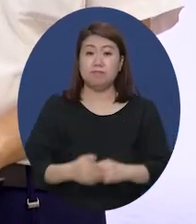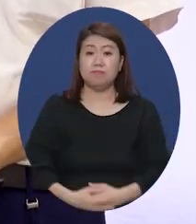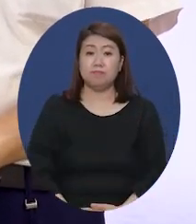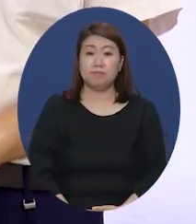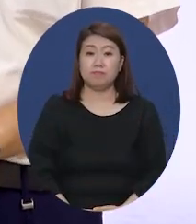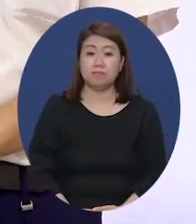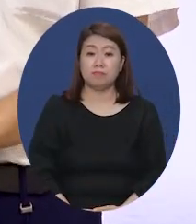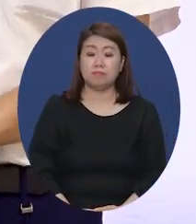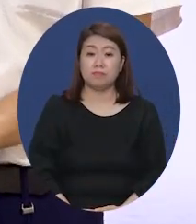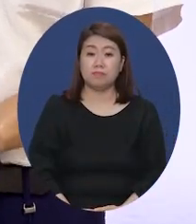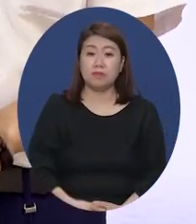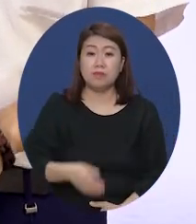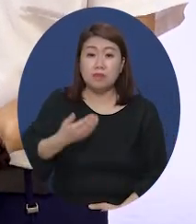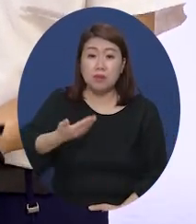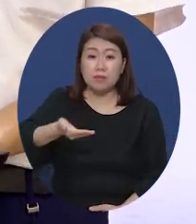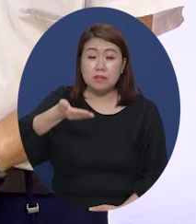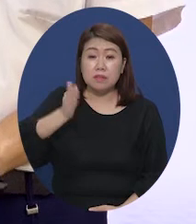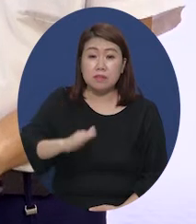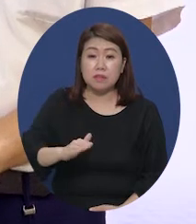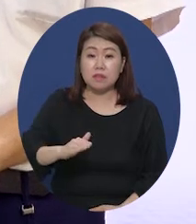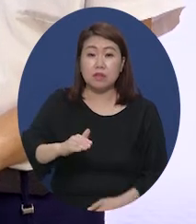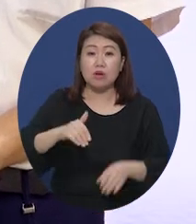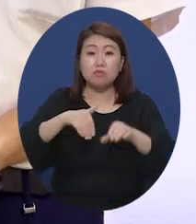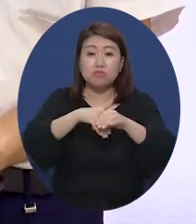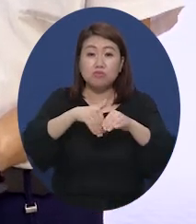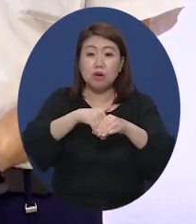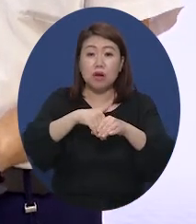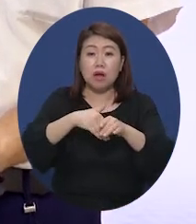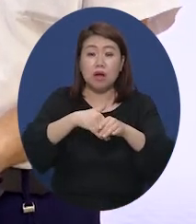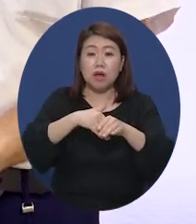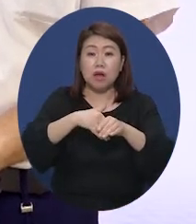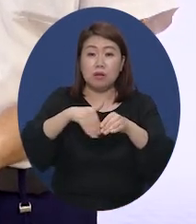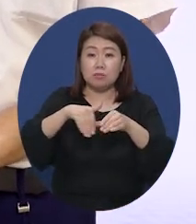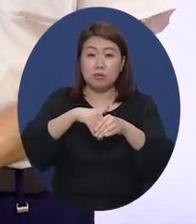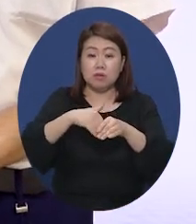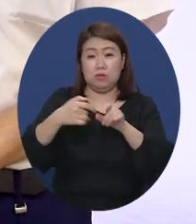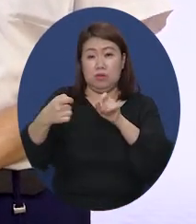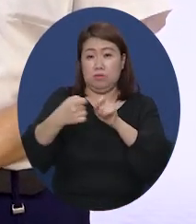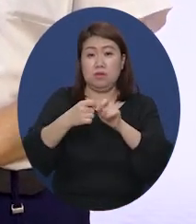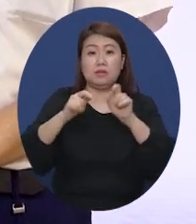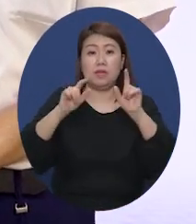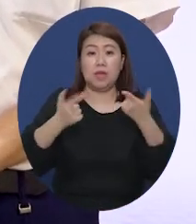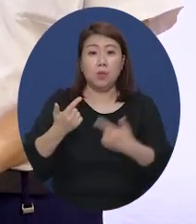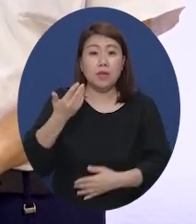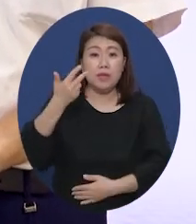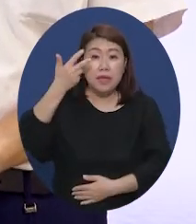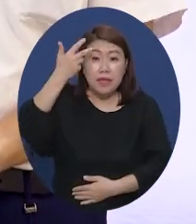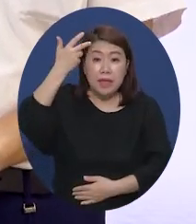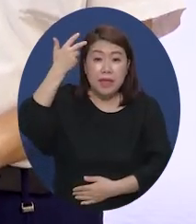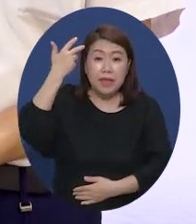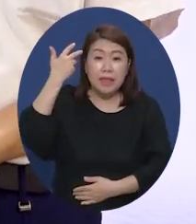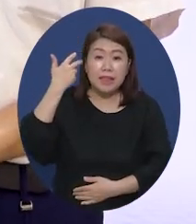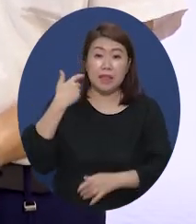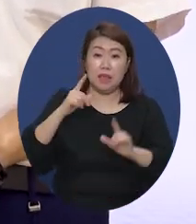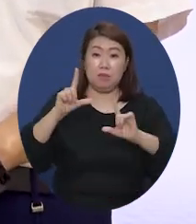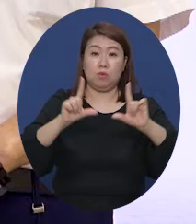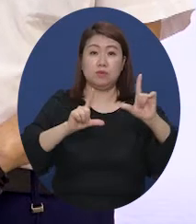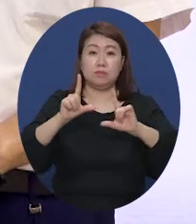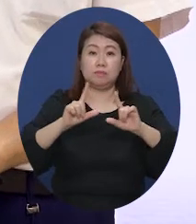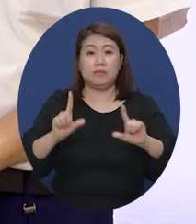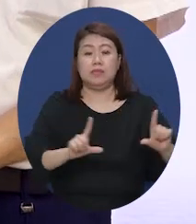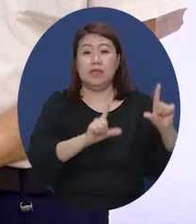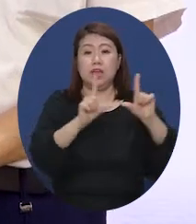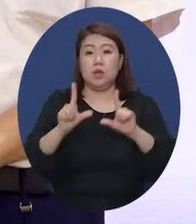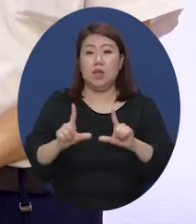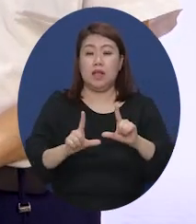합니다. 그런데 이제 아직도 문명과의 접촉을 피해서 도망 다니면서 자신들이 옛날 석기